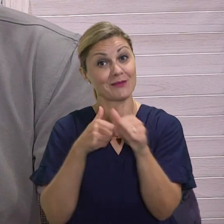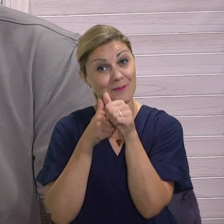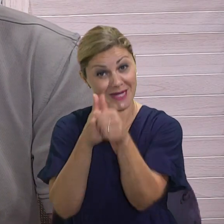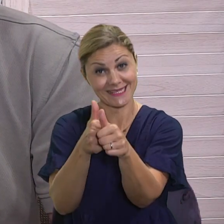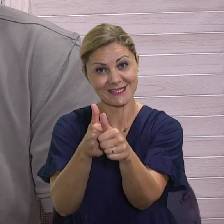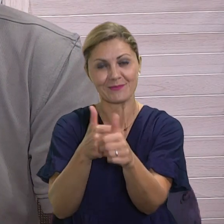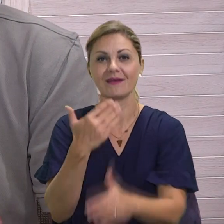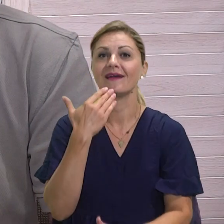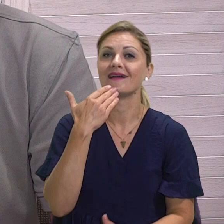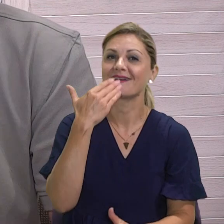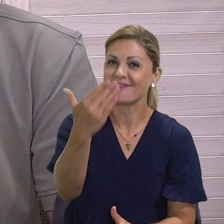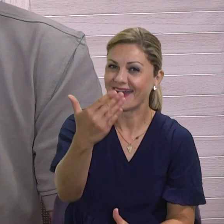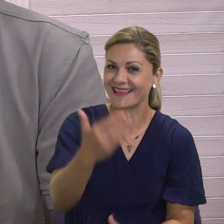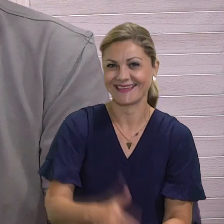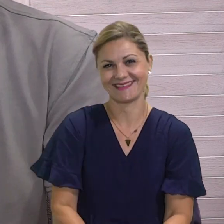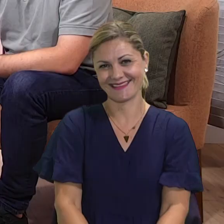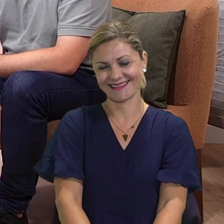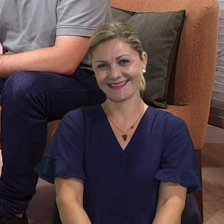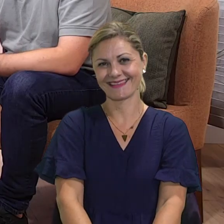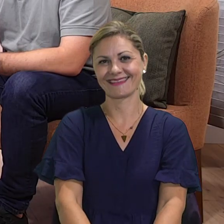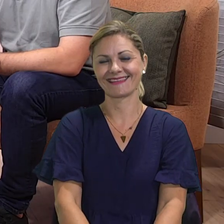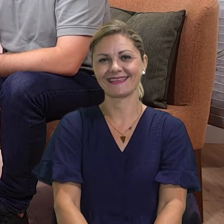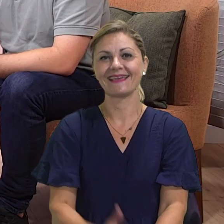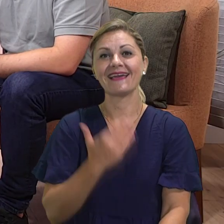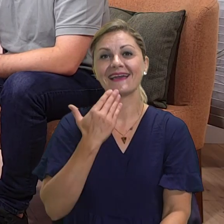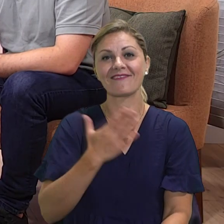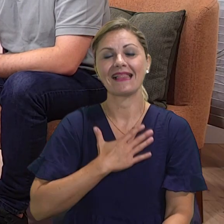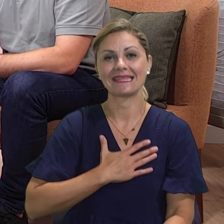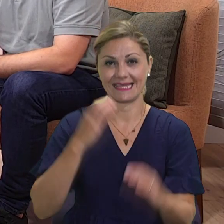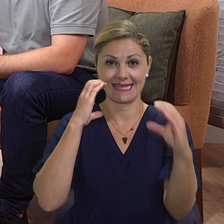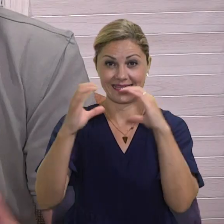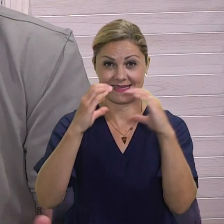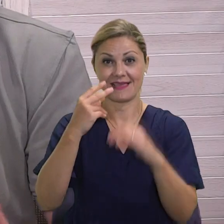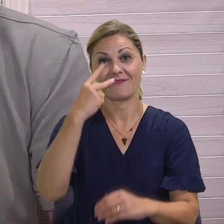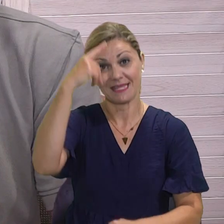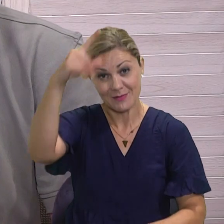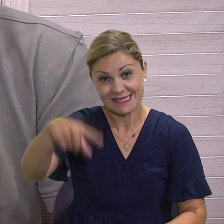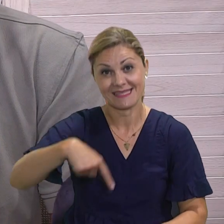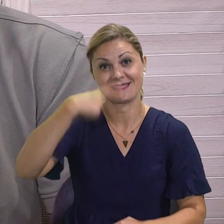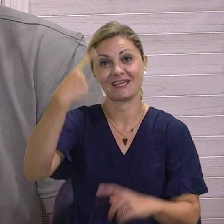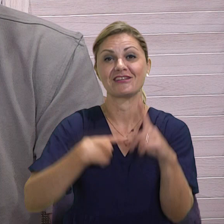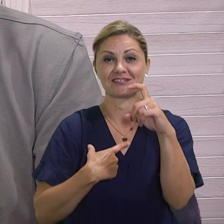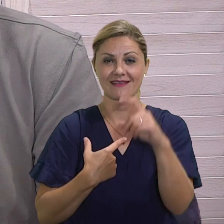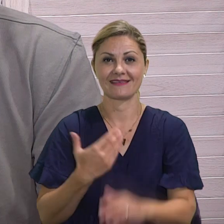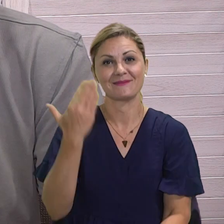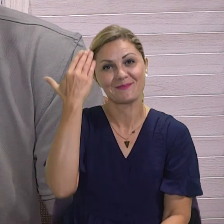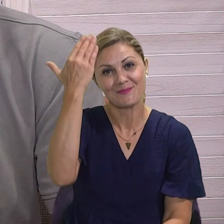budućoj suradnji. Tako i pratit ćemo vas. Tako je. Hvala. Eto, ja ću vas pratiti. Hvala